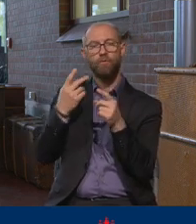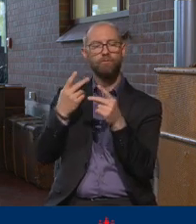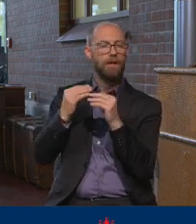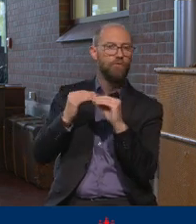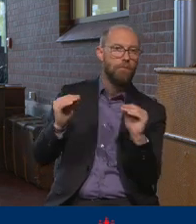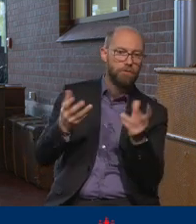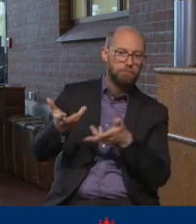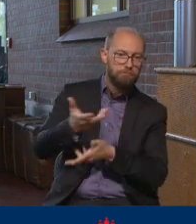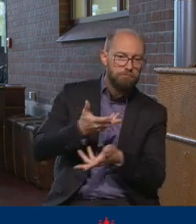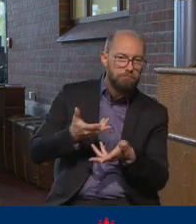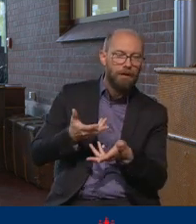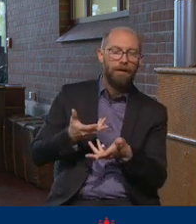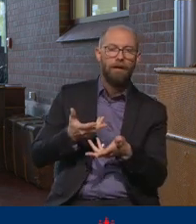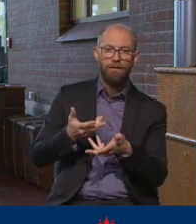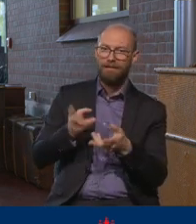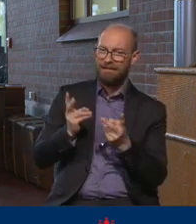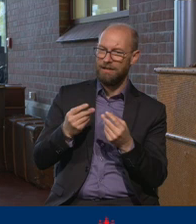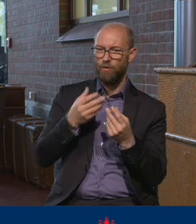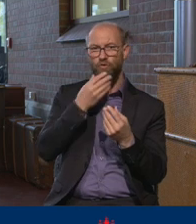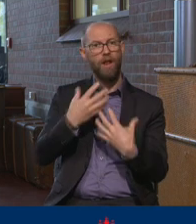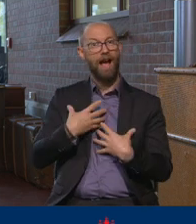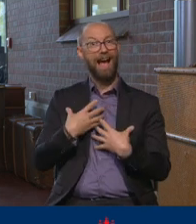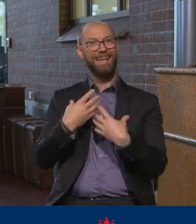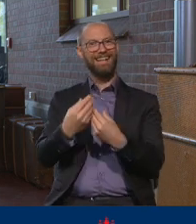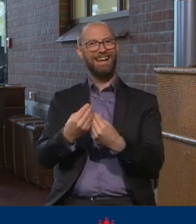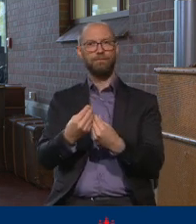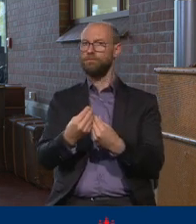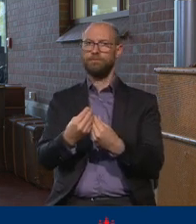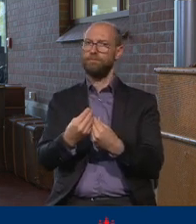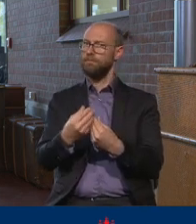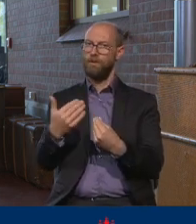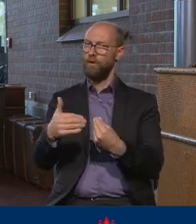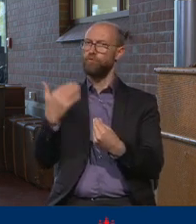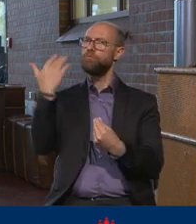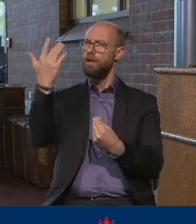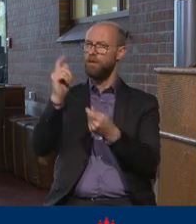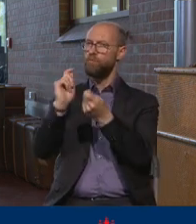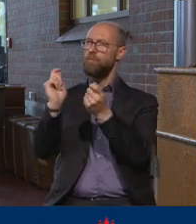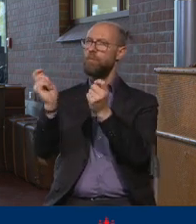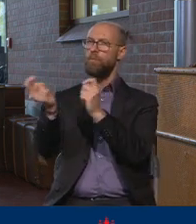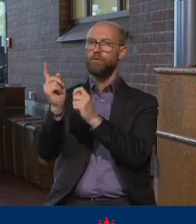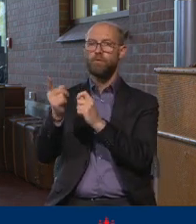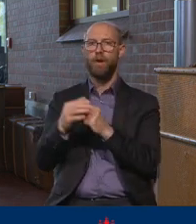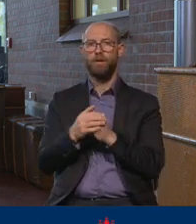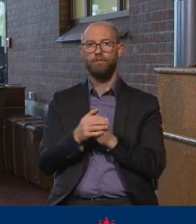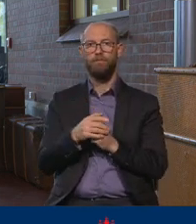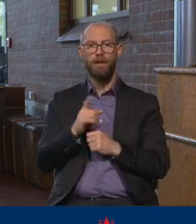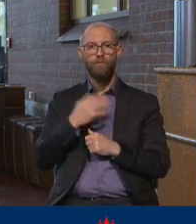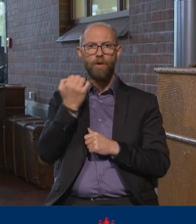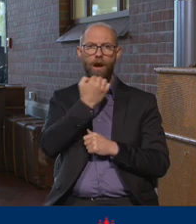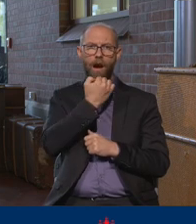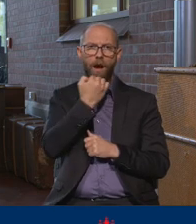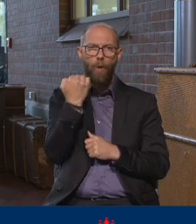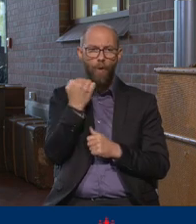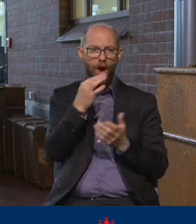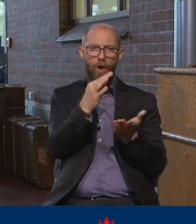noch nicht so einladend wie sie einmal sein sollen es wahrlich ein rauer ort der freundlicher und